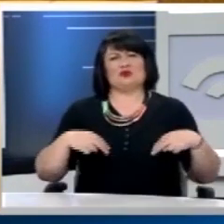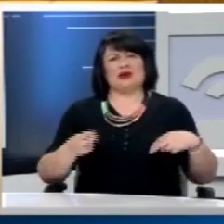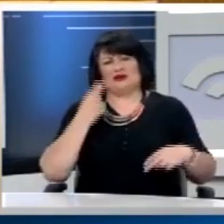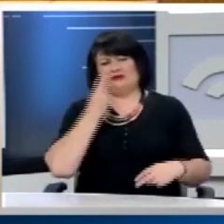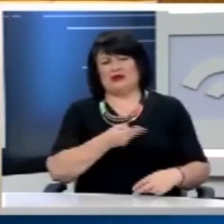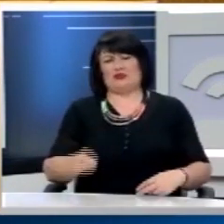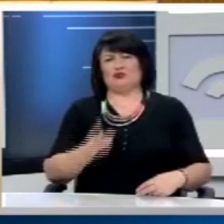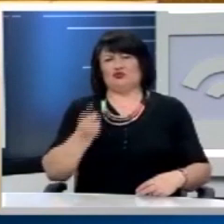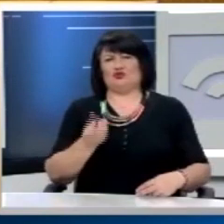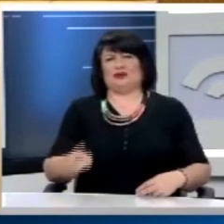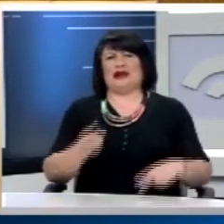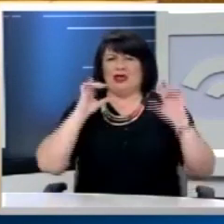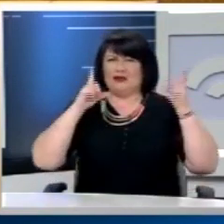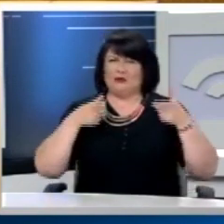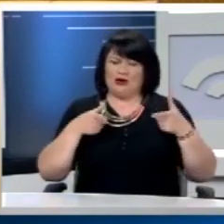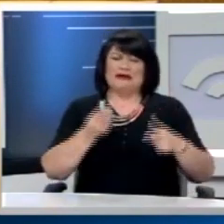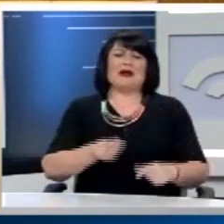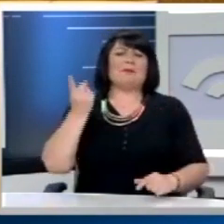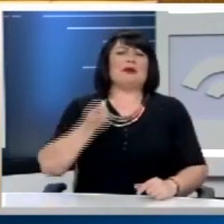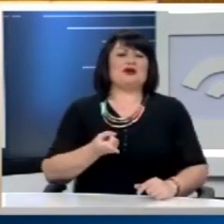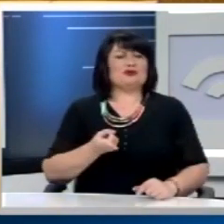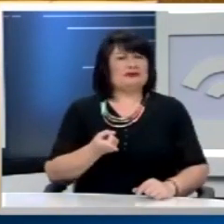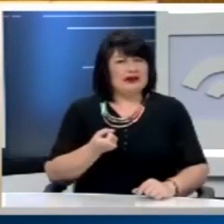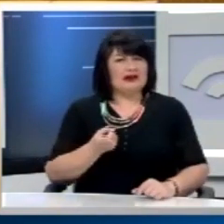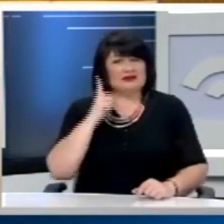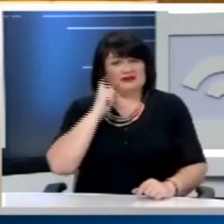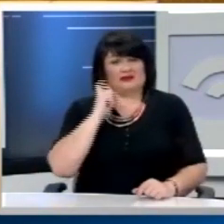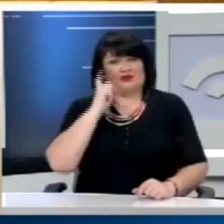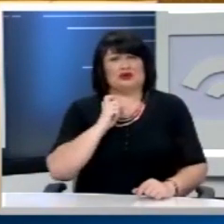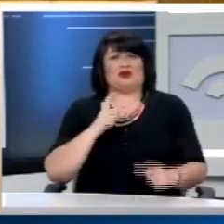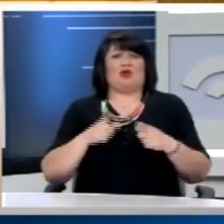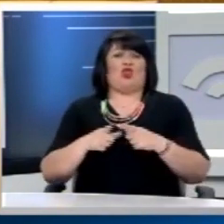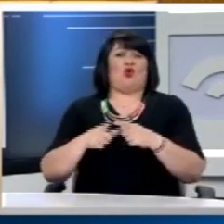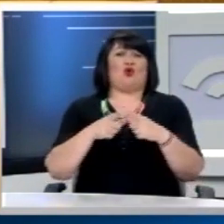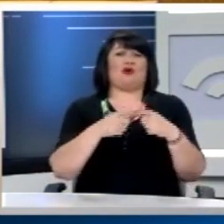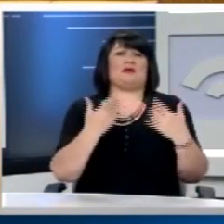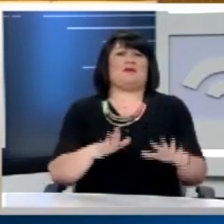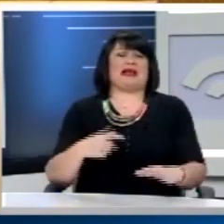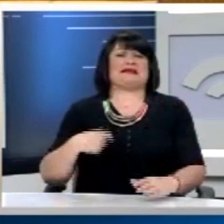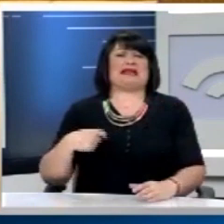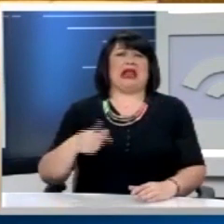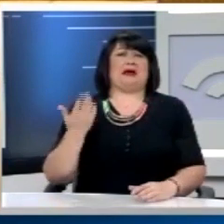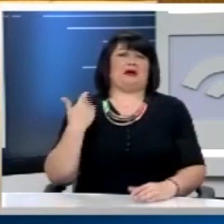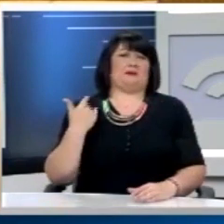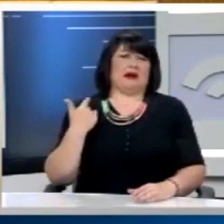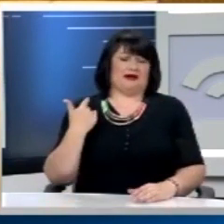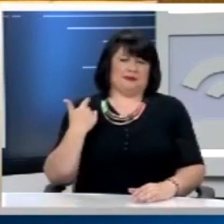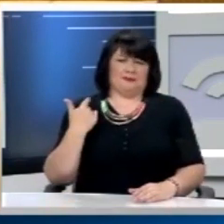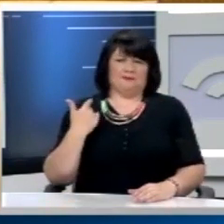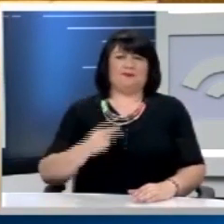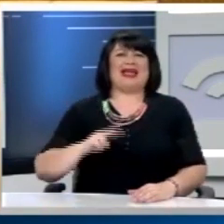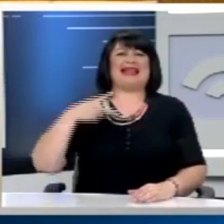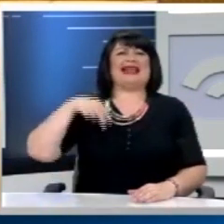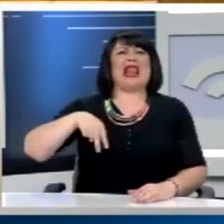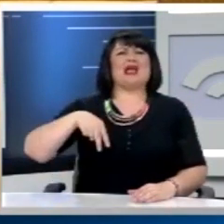της Νέας Δημοκρατίας, στην πλειοψηφία τους είναι γνωστά δοκιμασμένα στελέχη στην υλοποίηση